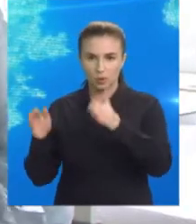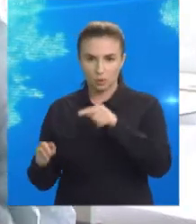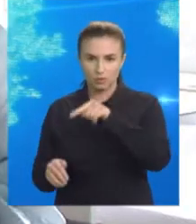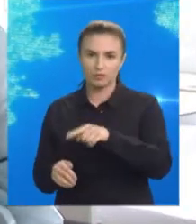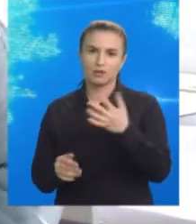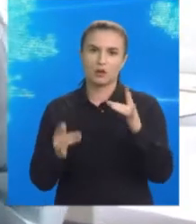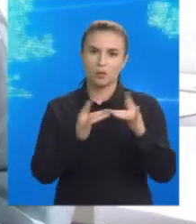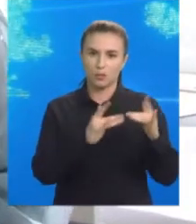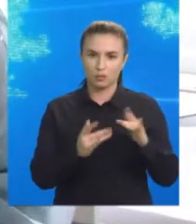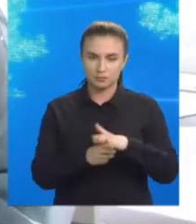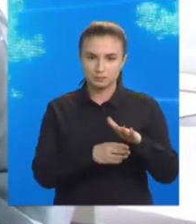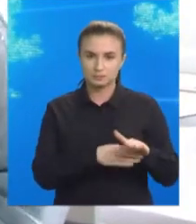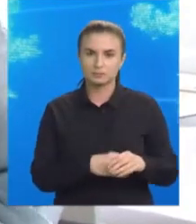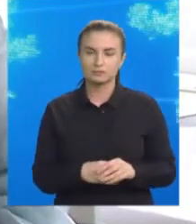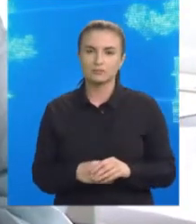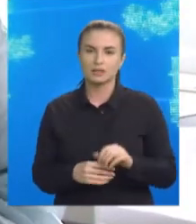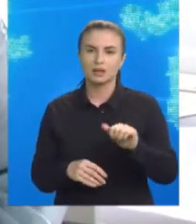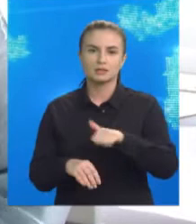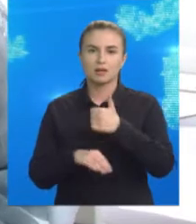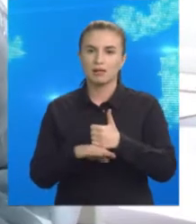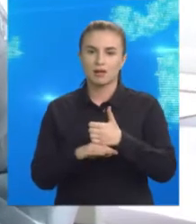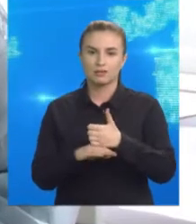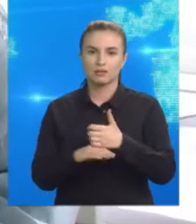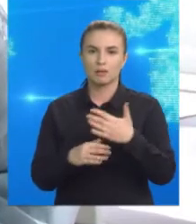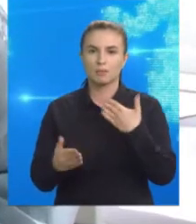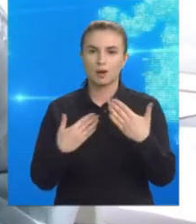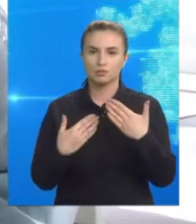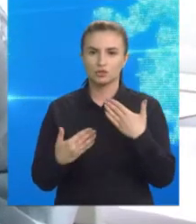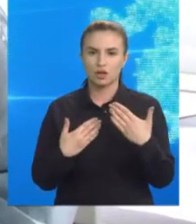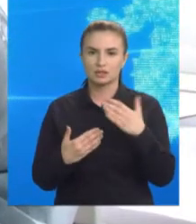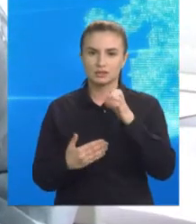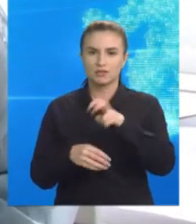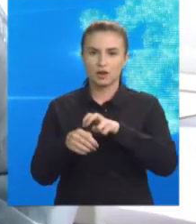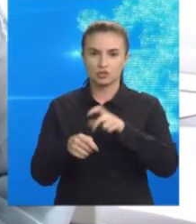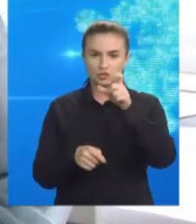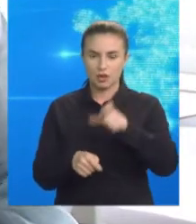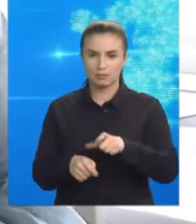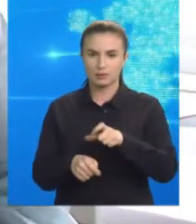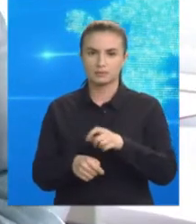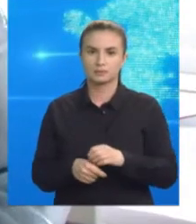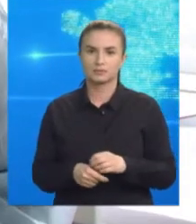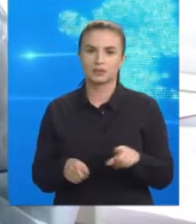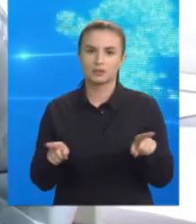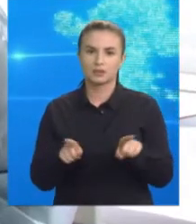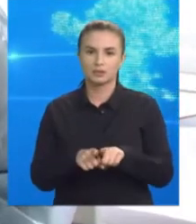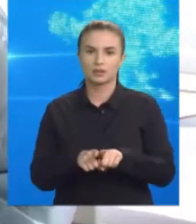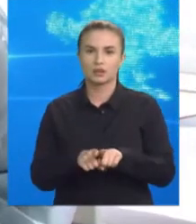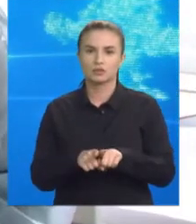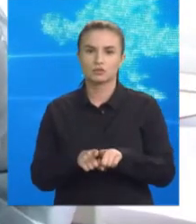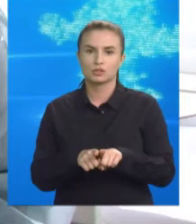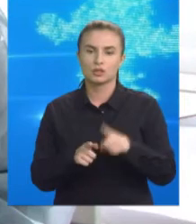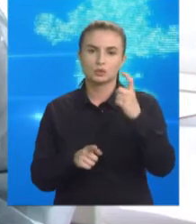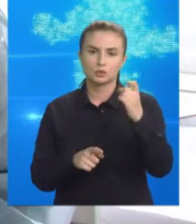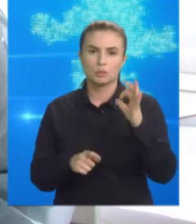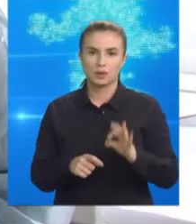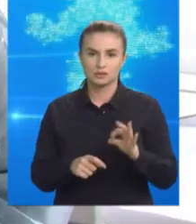коек. И самое главное, мы пообщались с врачами, с медиками. Также